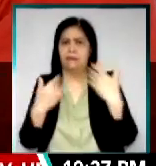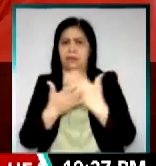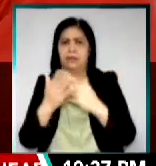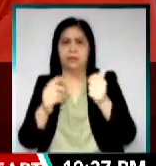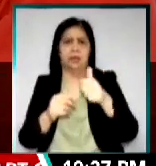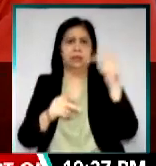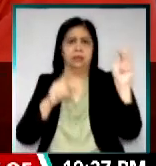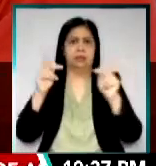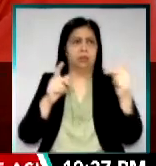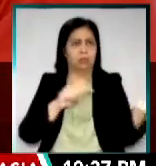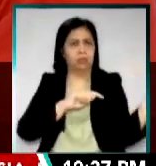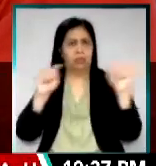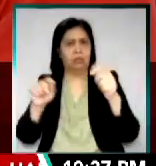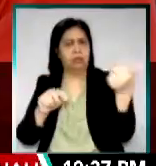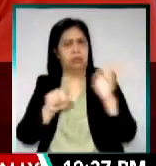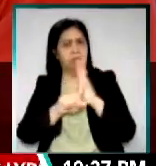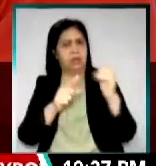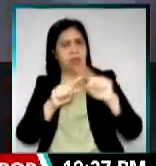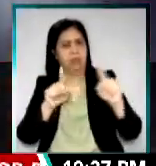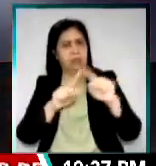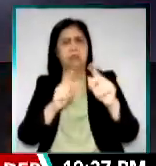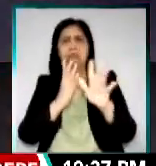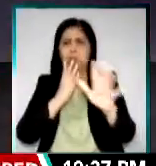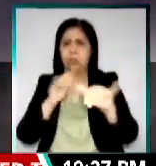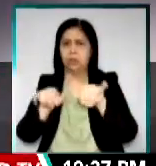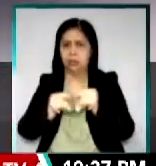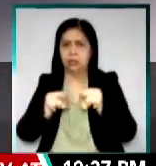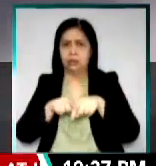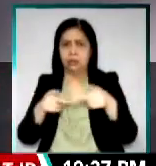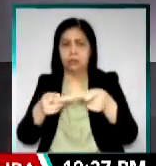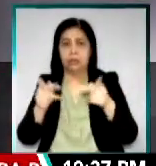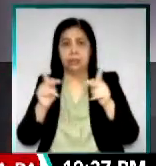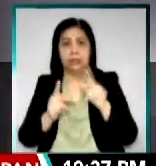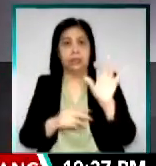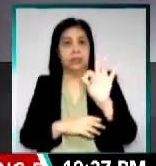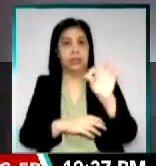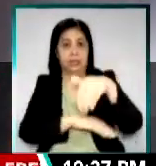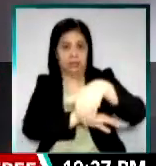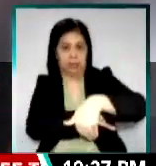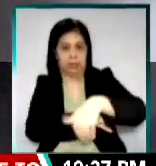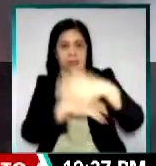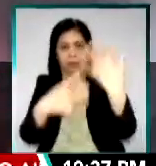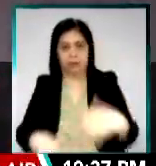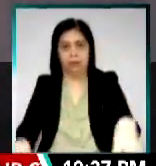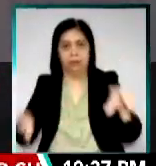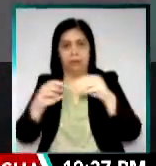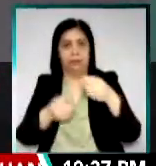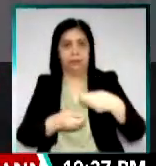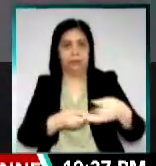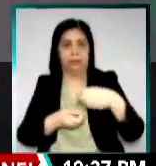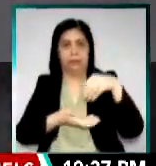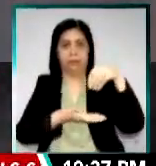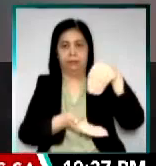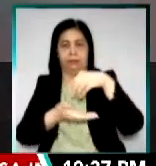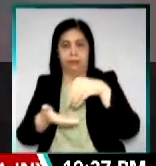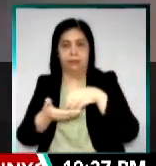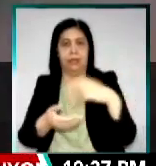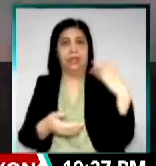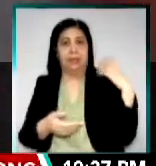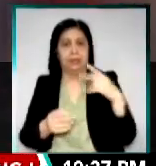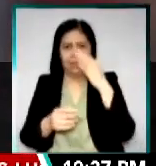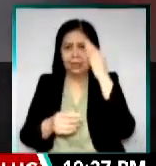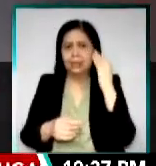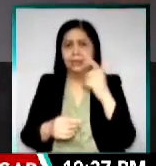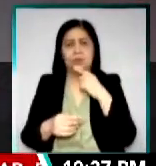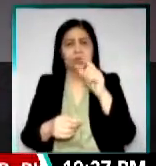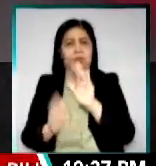sa barangay na pumila din doon. Alas 9 na raw ng gabi natapos ang pamamahagi ng ayuda. Si Kapitan nakiusap na sa mga pumila